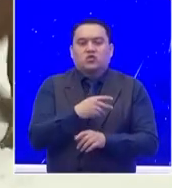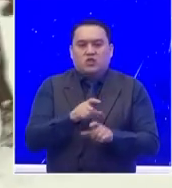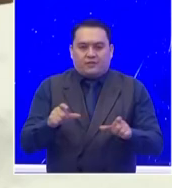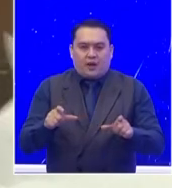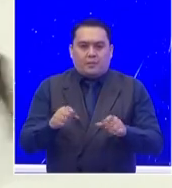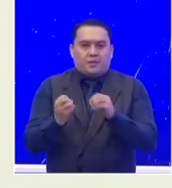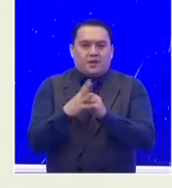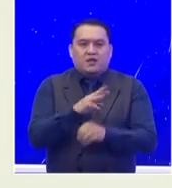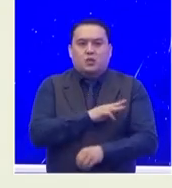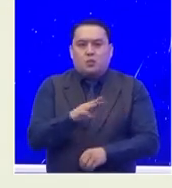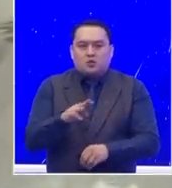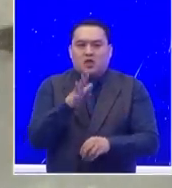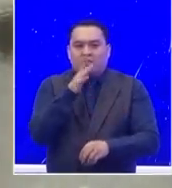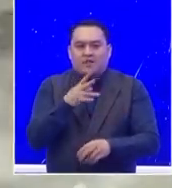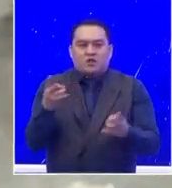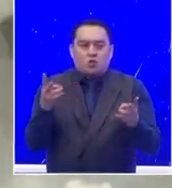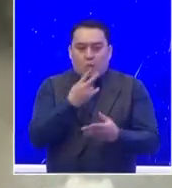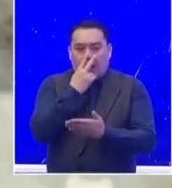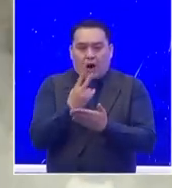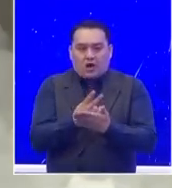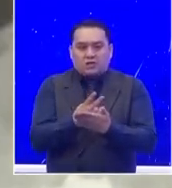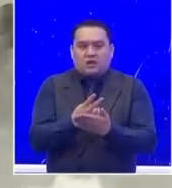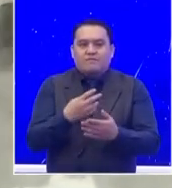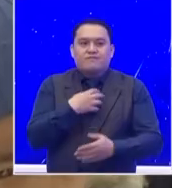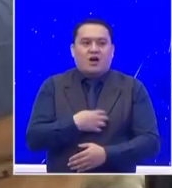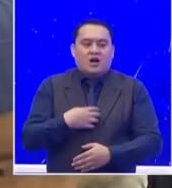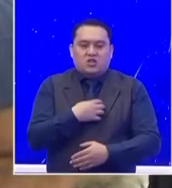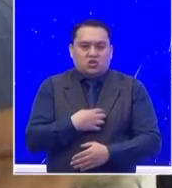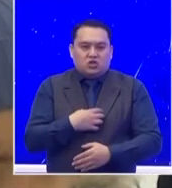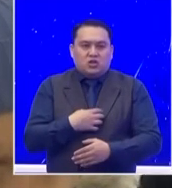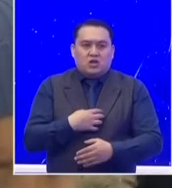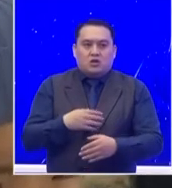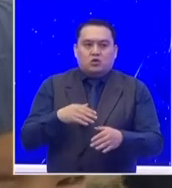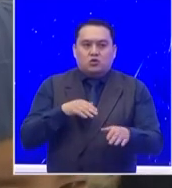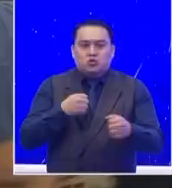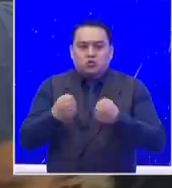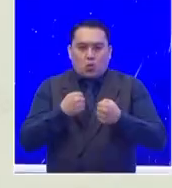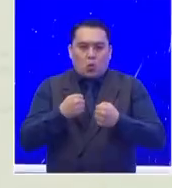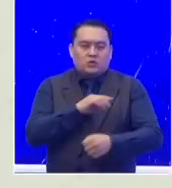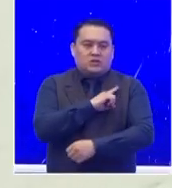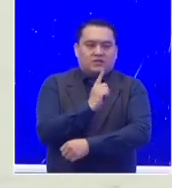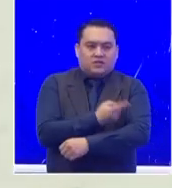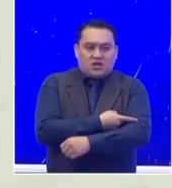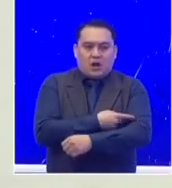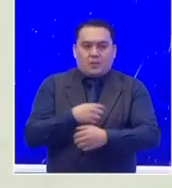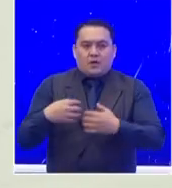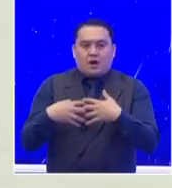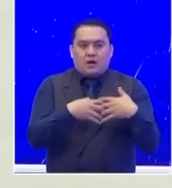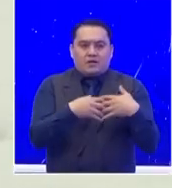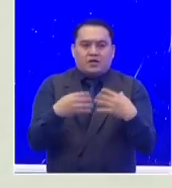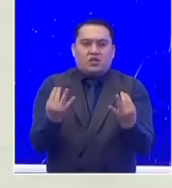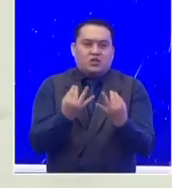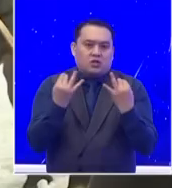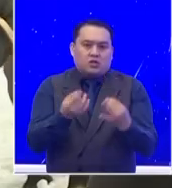течение 15 минут. За это время наездники демонстрировали самые важные качества. Это равновесие, стойкость и сила. Игры прошли очень